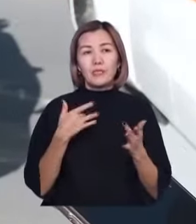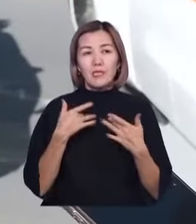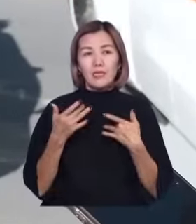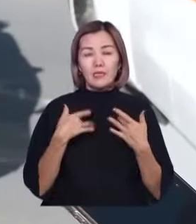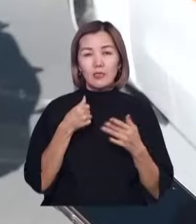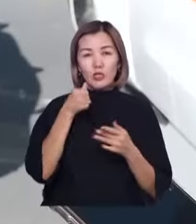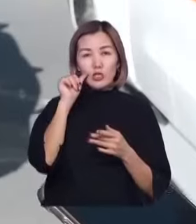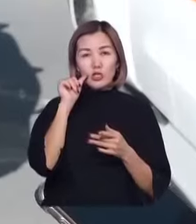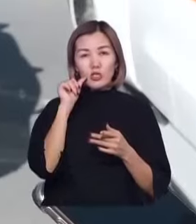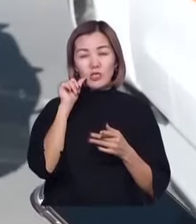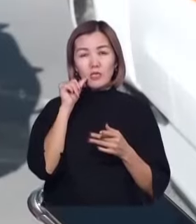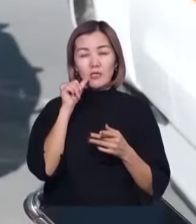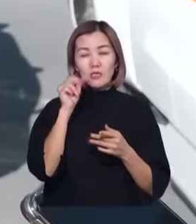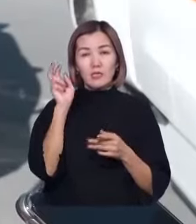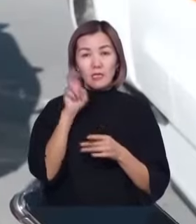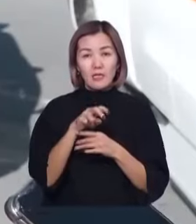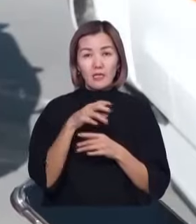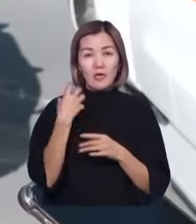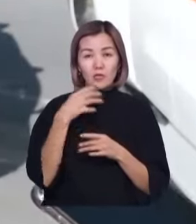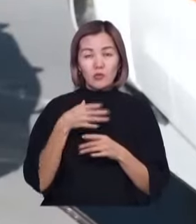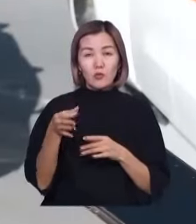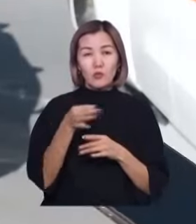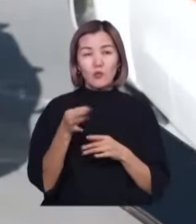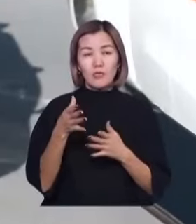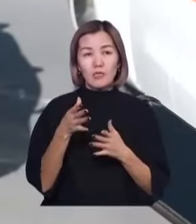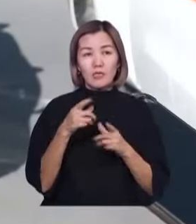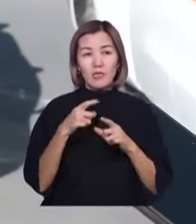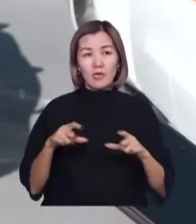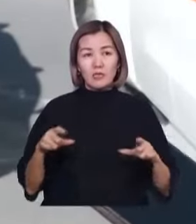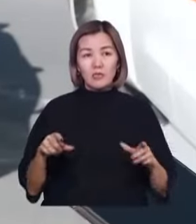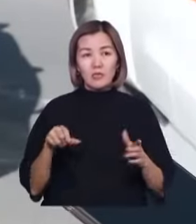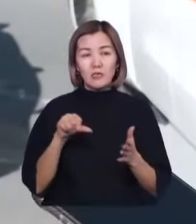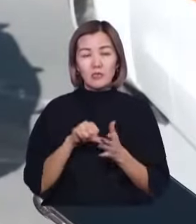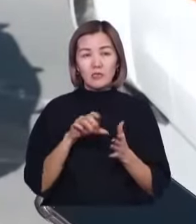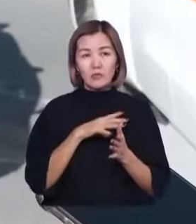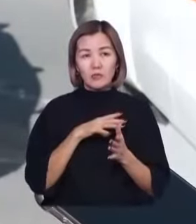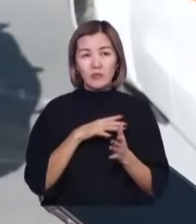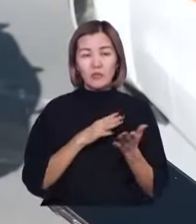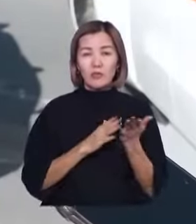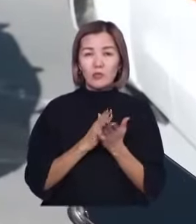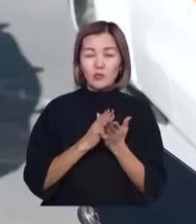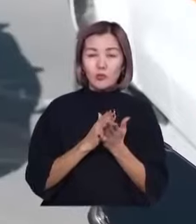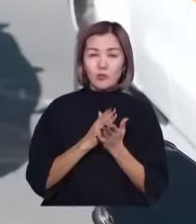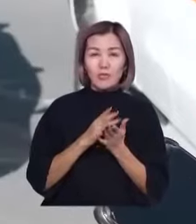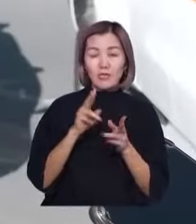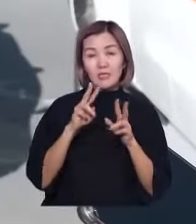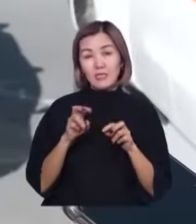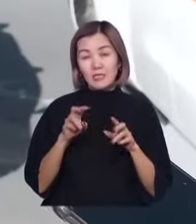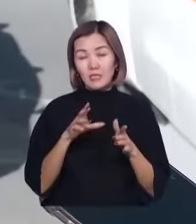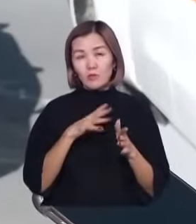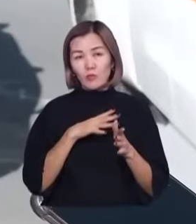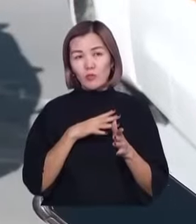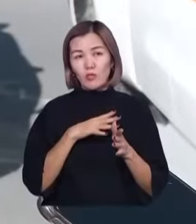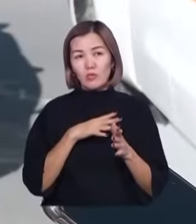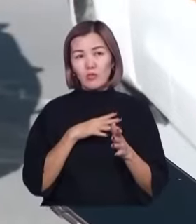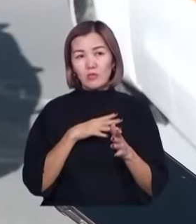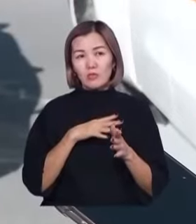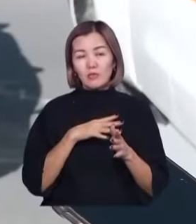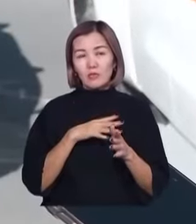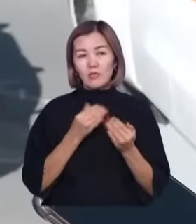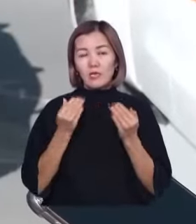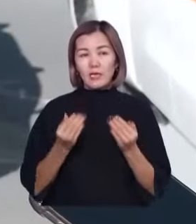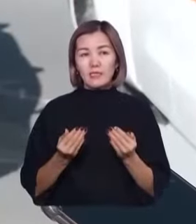келдік Қызылорда облысынан. Неден? Аттестациядан. Кинологический службаның аттестациясы болды, содан Аллаға шүкір өттіп,